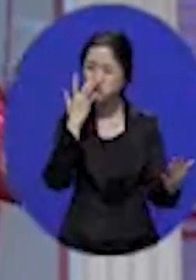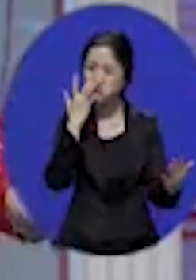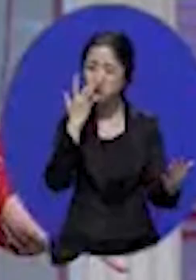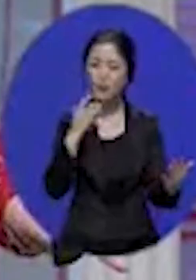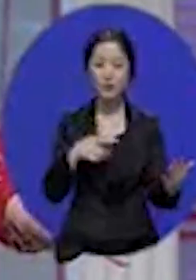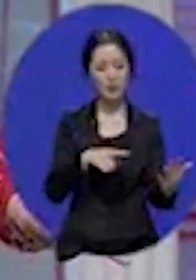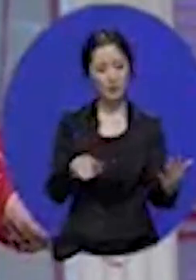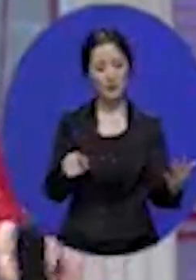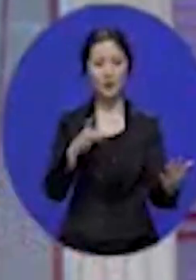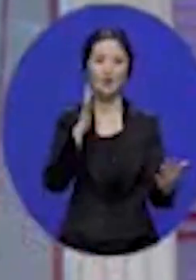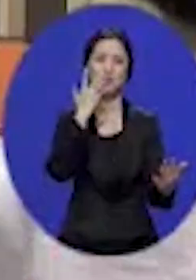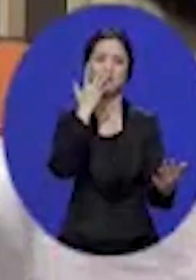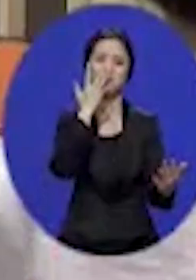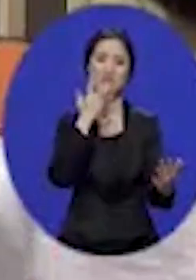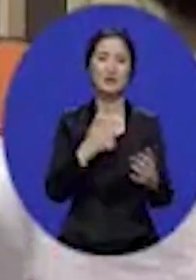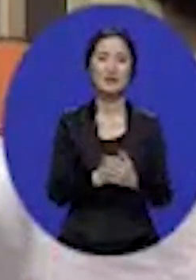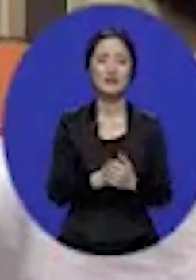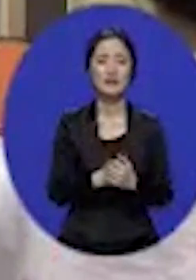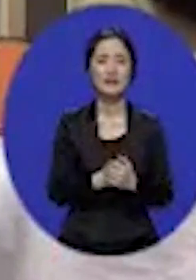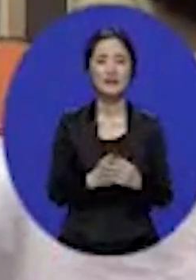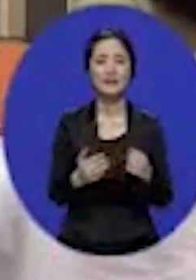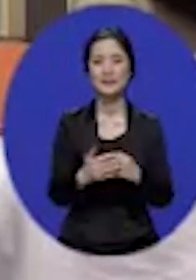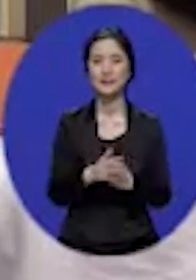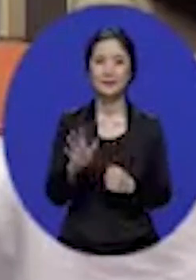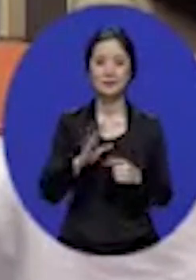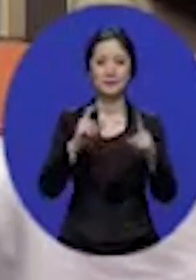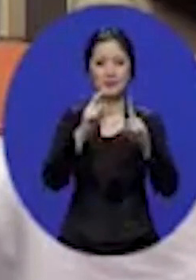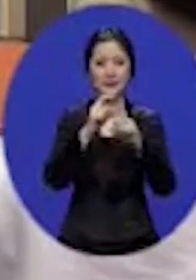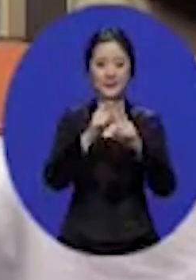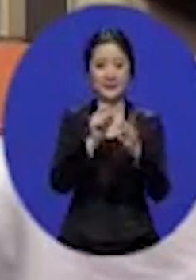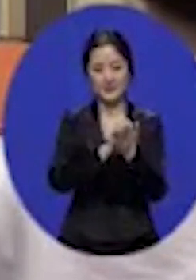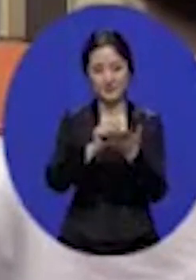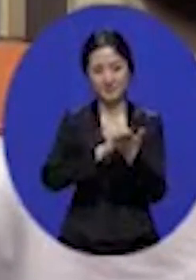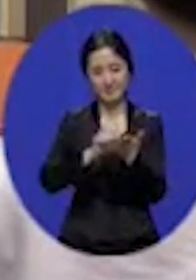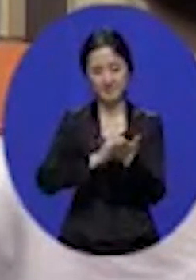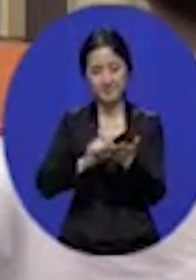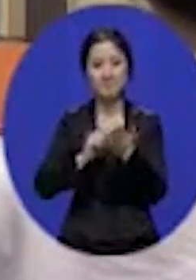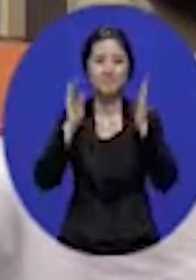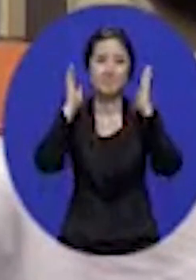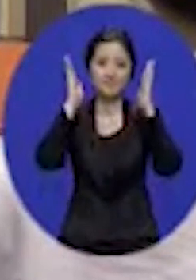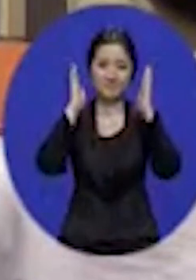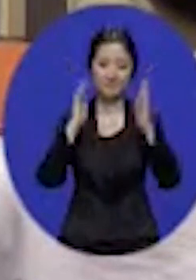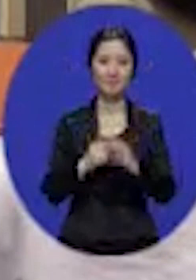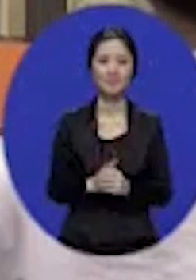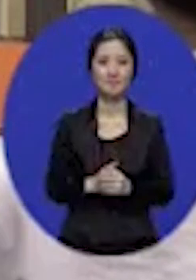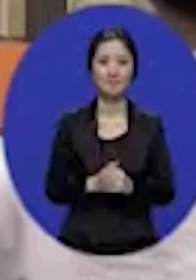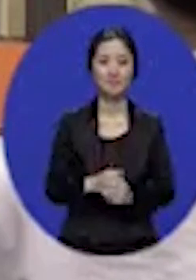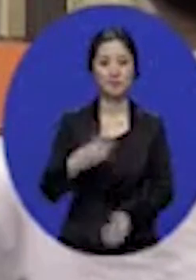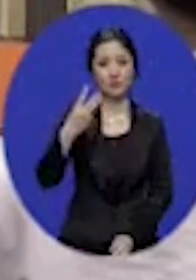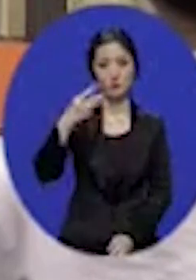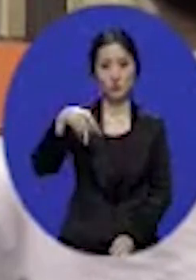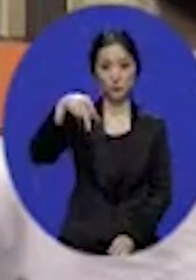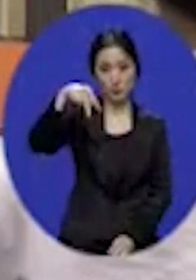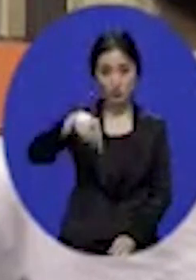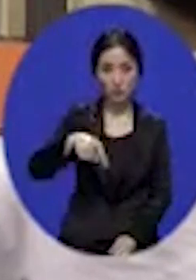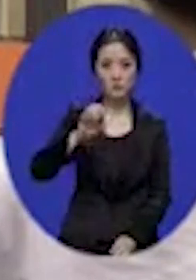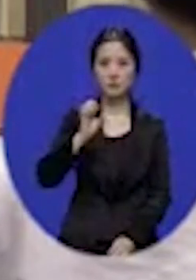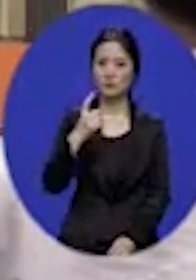없는 거였었어요. 그러니까 그때부터 단어장을 만들어서 공부하기 시작했습니다. 저는 투수가 뭔지 포수가 뭔지도